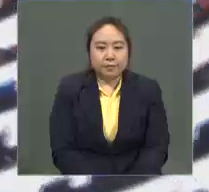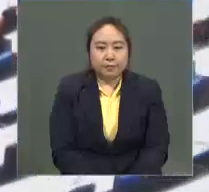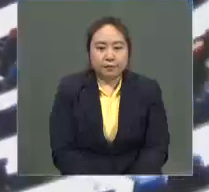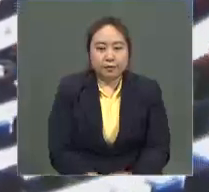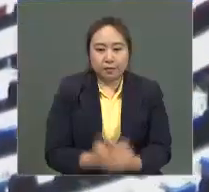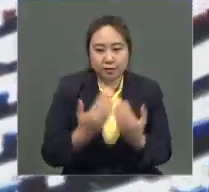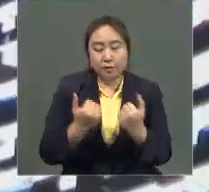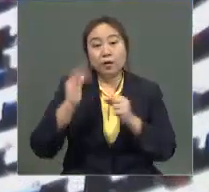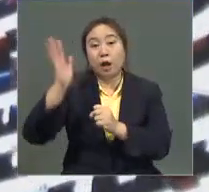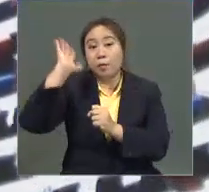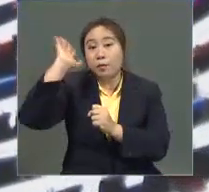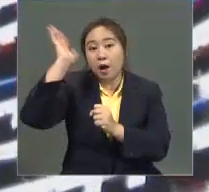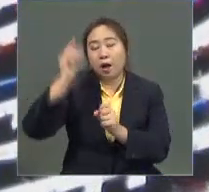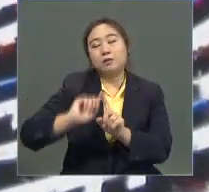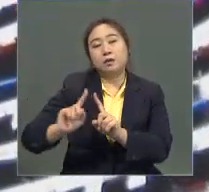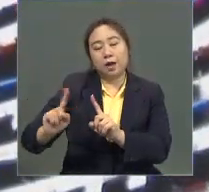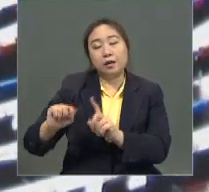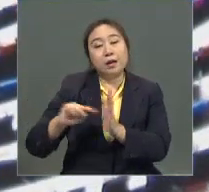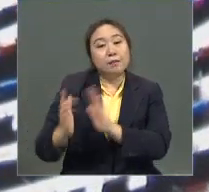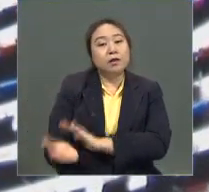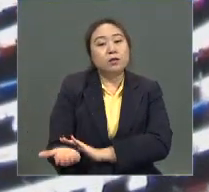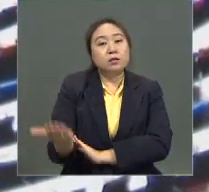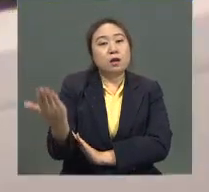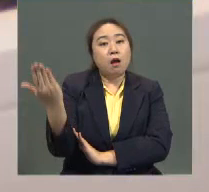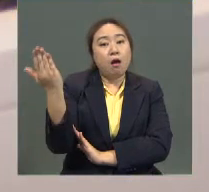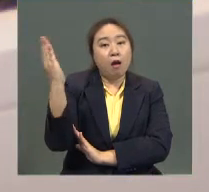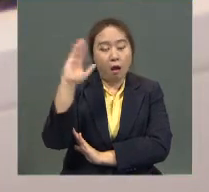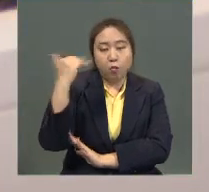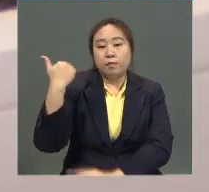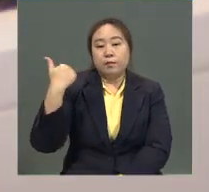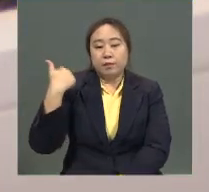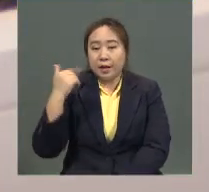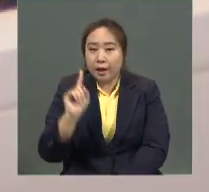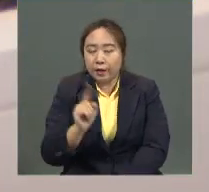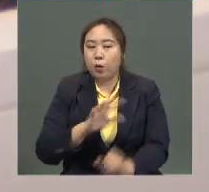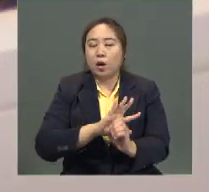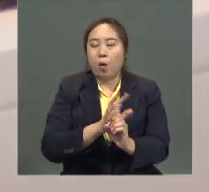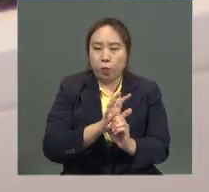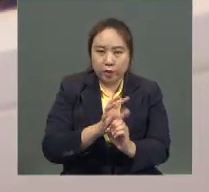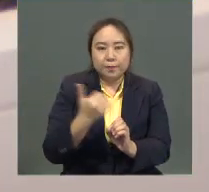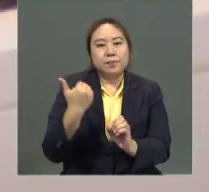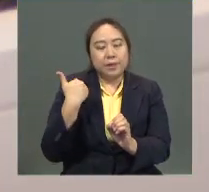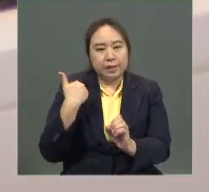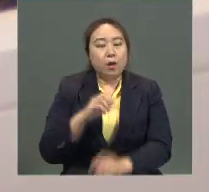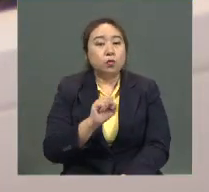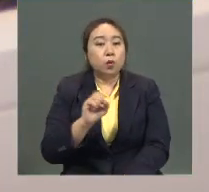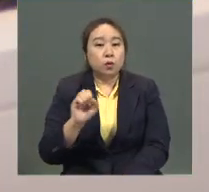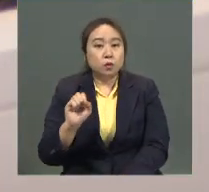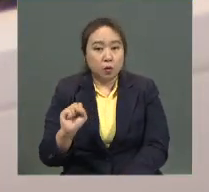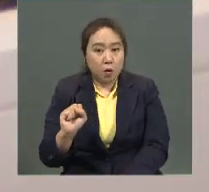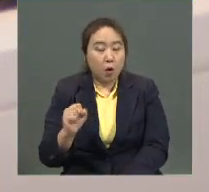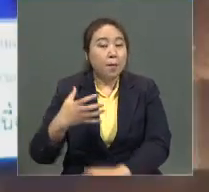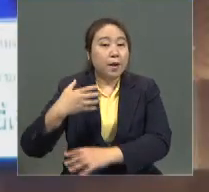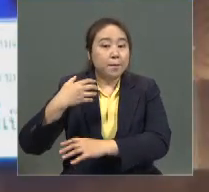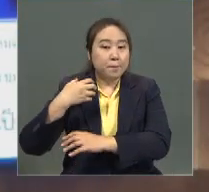ส่วนการอภิปรายอื่นๆตั้งแต่ช่วงเช้าที่ผ่านมานะครับมีทั้งการพูดถึงสถานการณ์โควิด -19 ด้วยส.ส.พรรคพรรคประชา